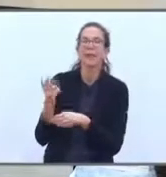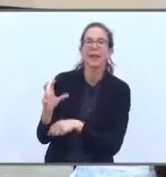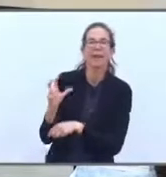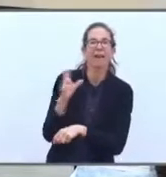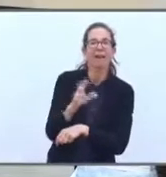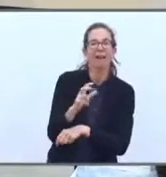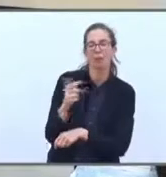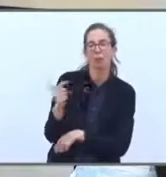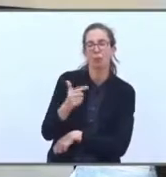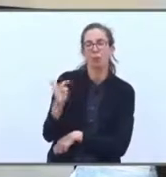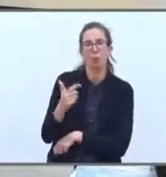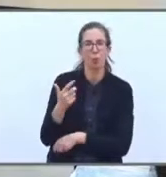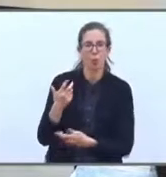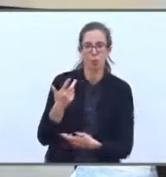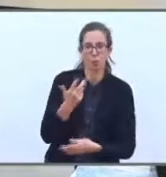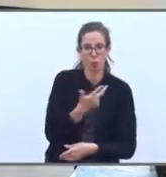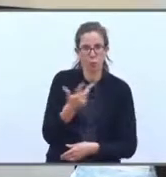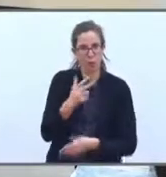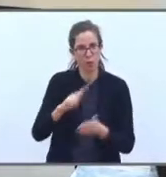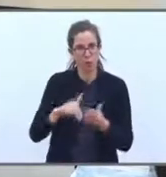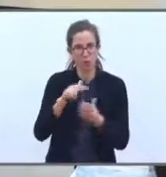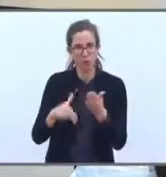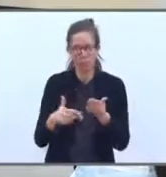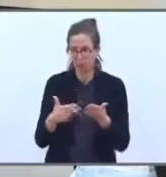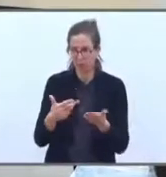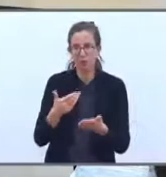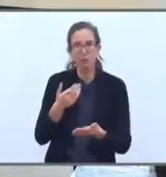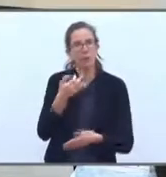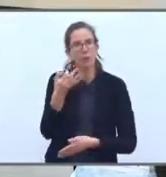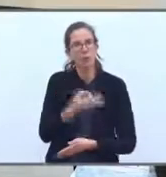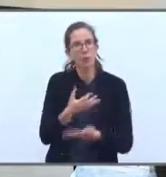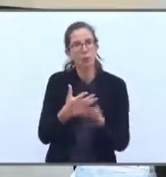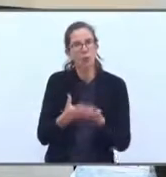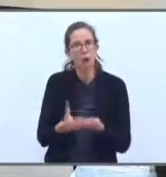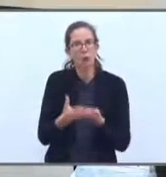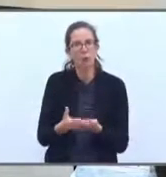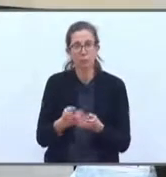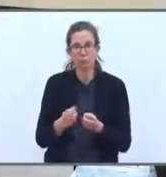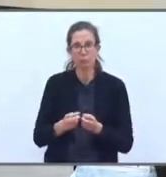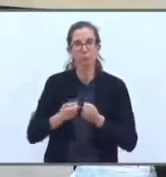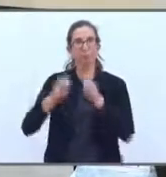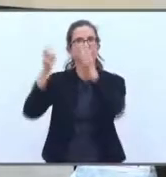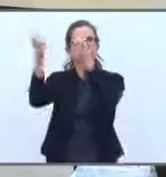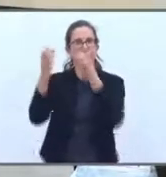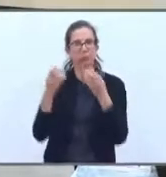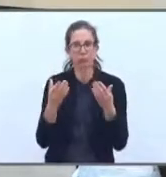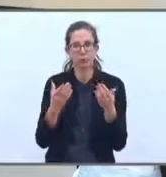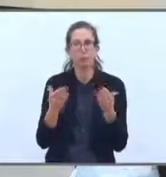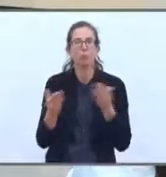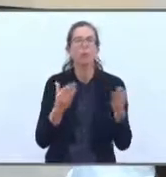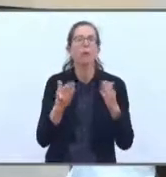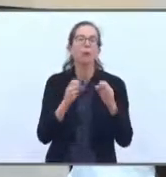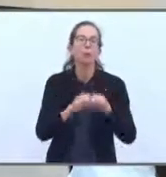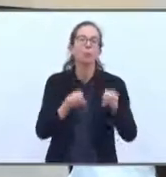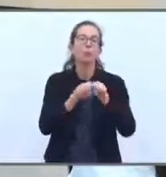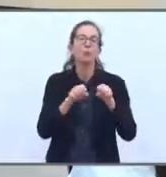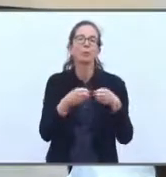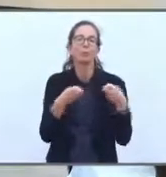les trois contrats, augmente beaucoup plus vite que prévu par rapport aux produits, et nous avons demandé des explications à ce sujet.